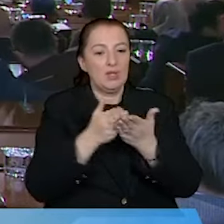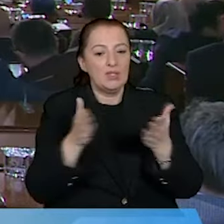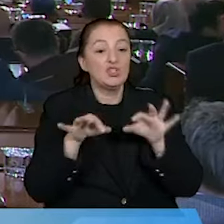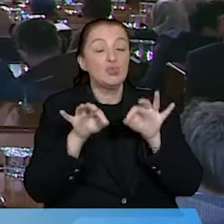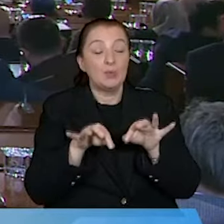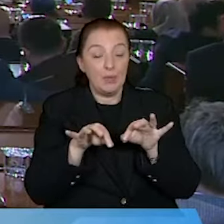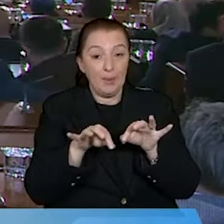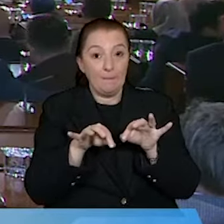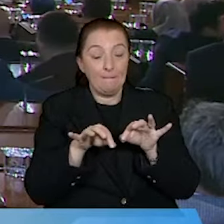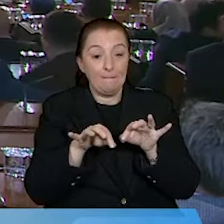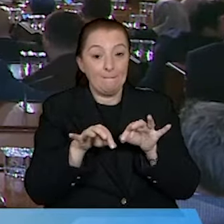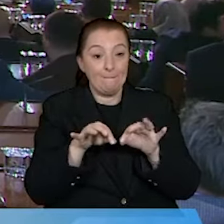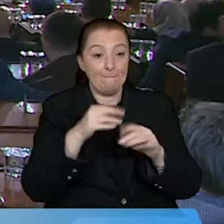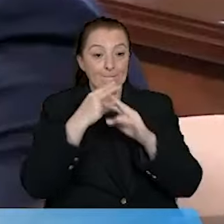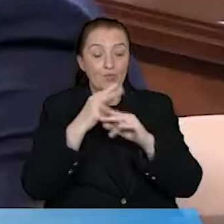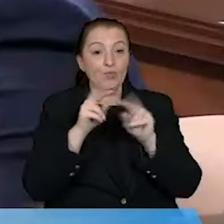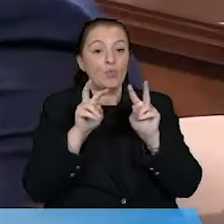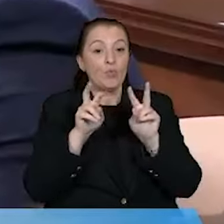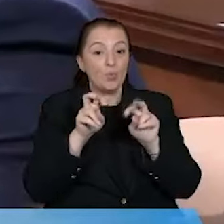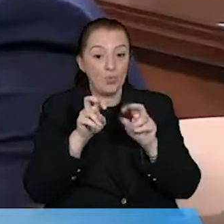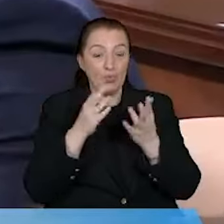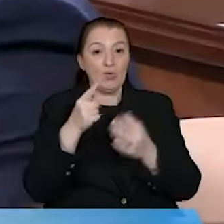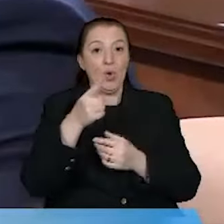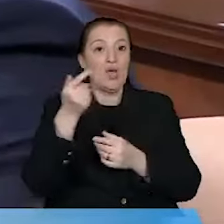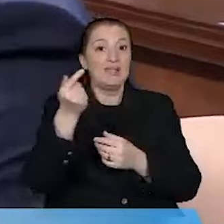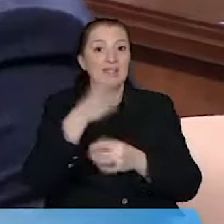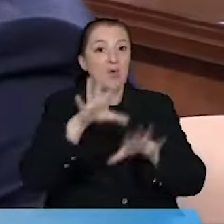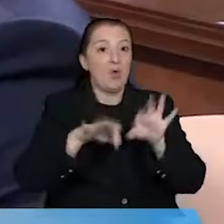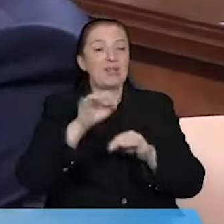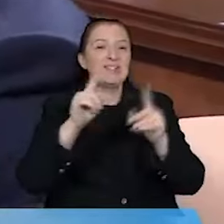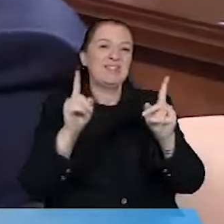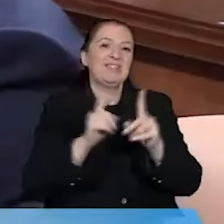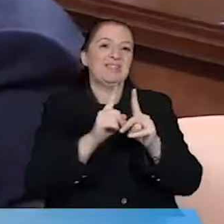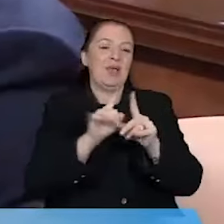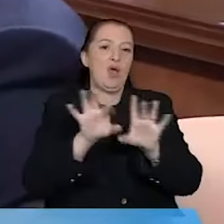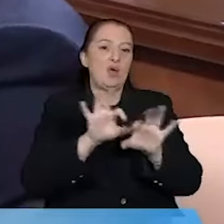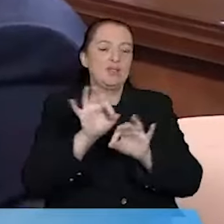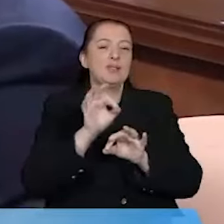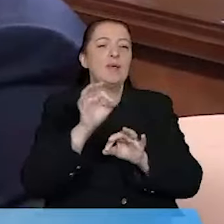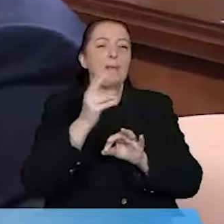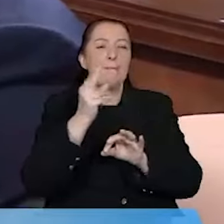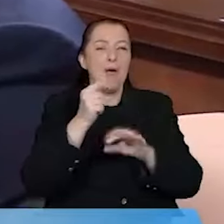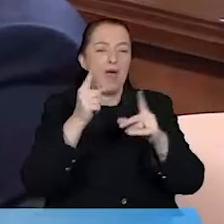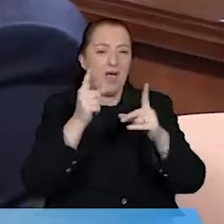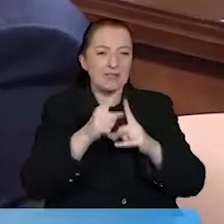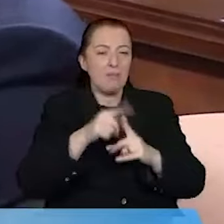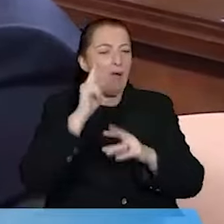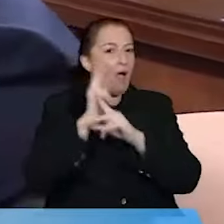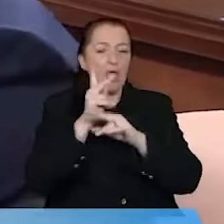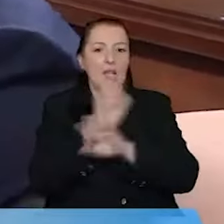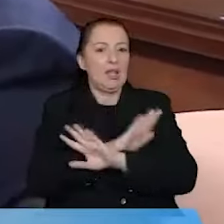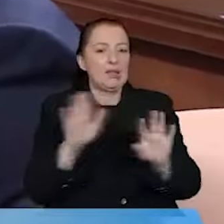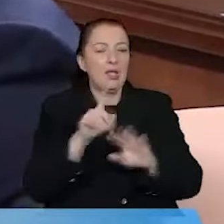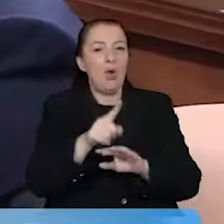Şimdi konuştuğumuz konu zaten Sayıştay raporunun kısa bir özeti. Rakamların tamamı bir hayal ürünü değil. Sayıştay raporlarında